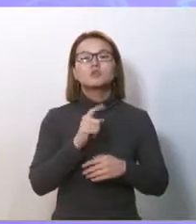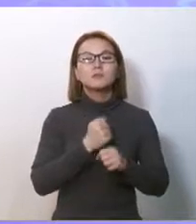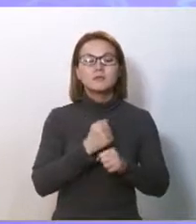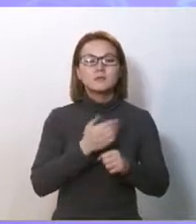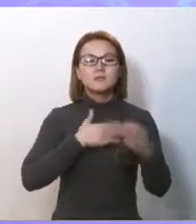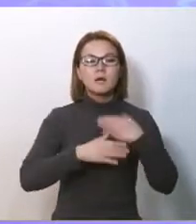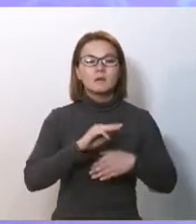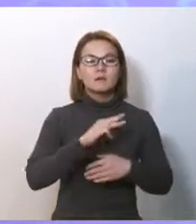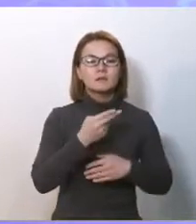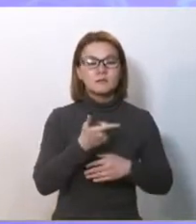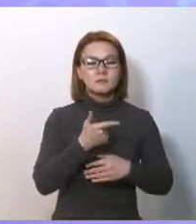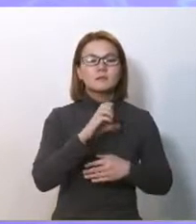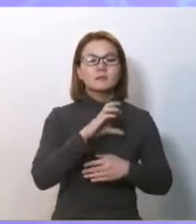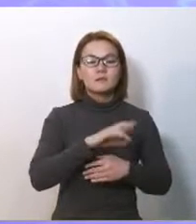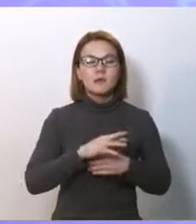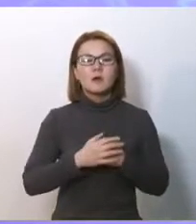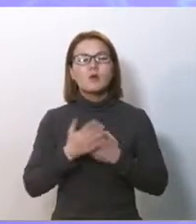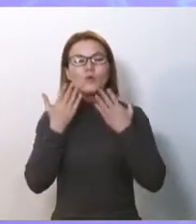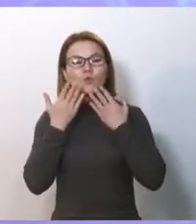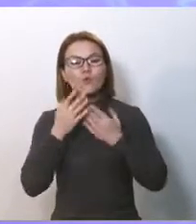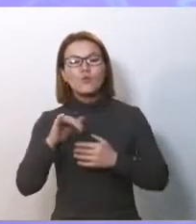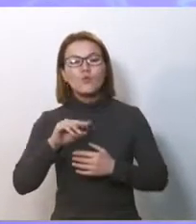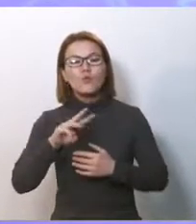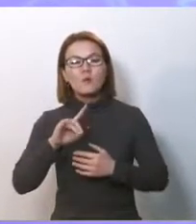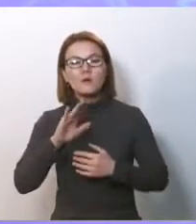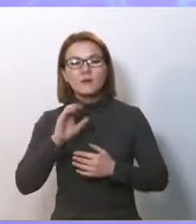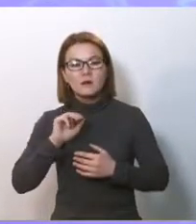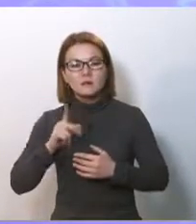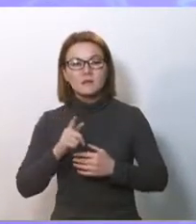Радоваться. Умывать. Что